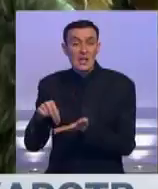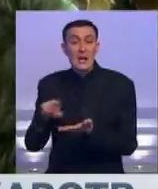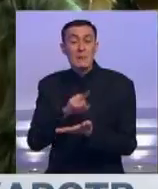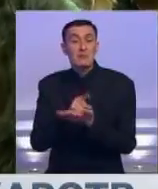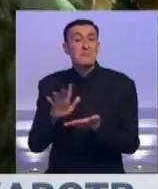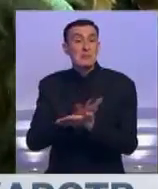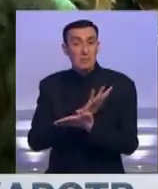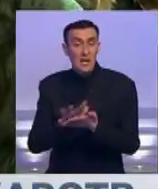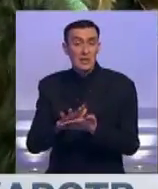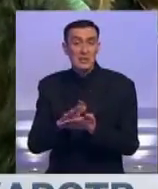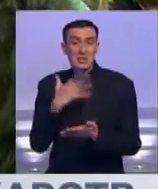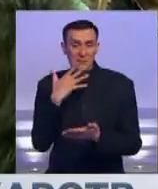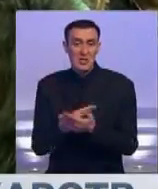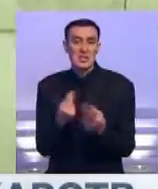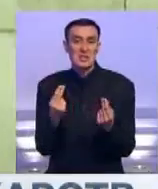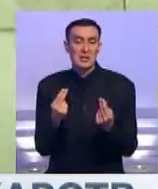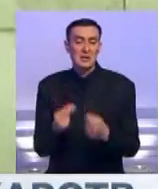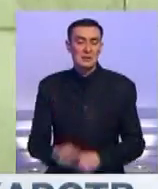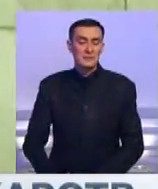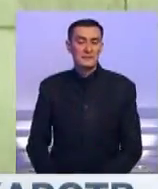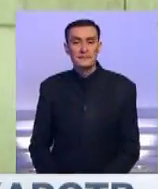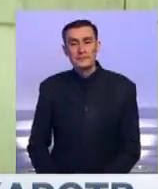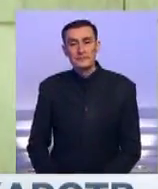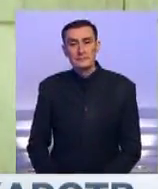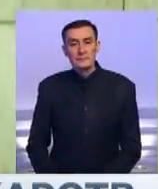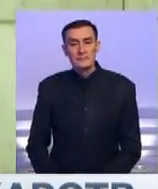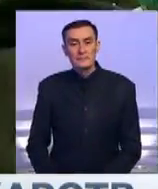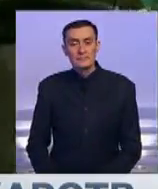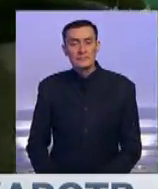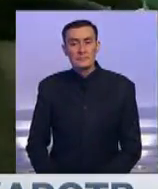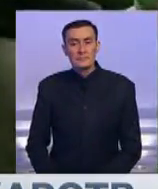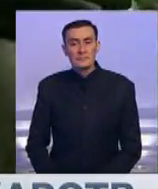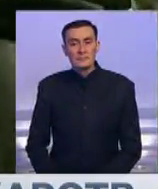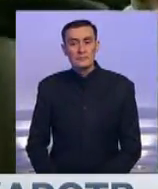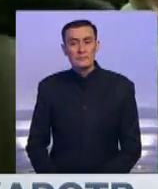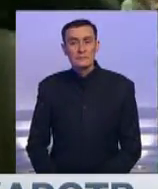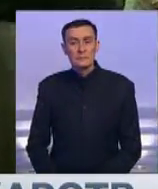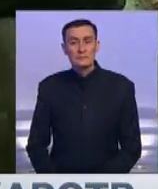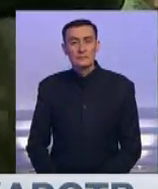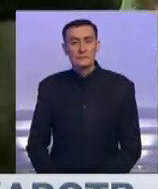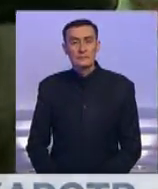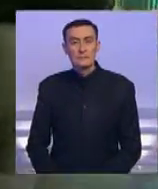бесплатно лекарства за деньги. Асель Русалиев, Руслан Газизов, Канат Махмутов, Уральск, Хабар 24.